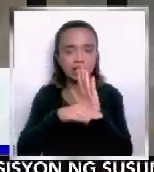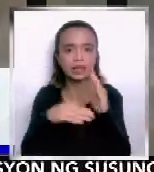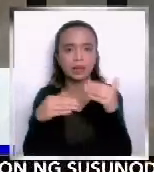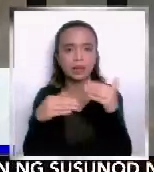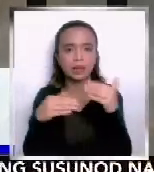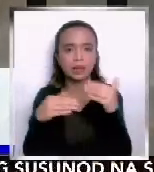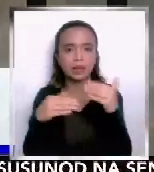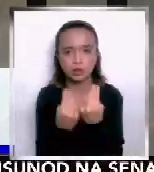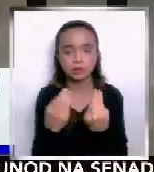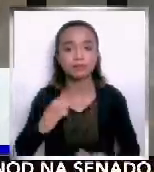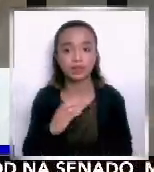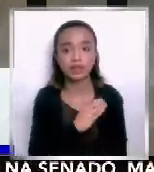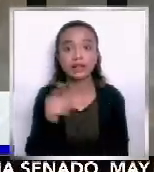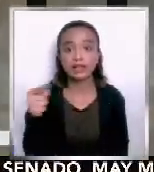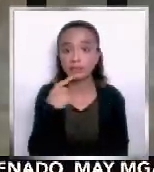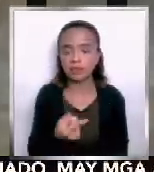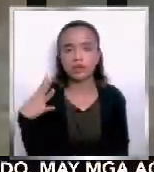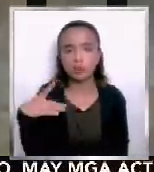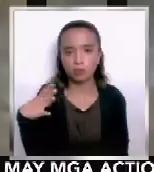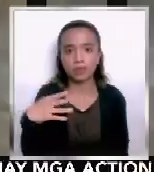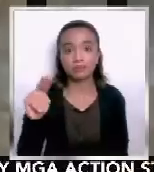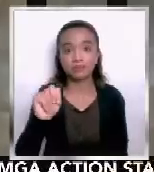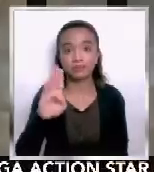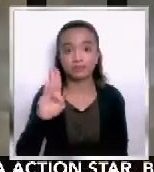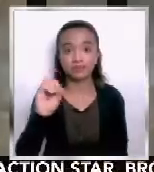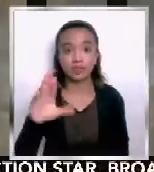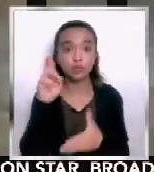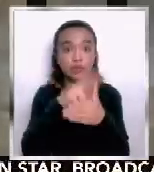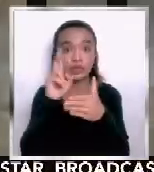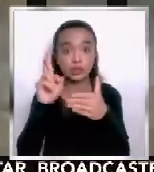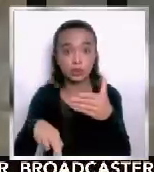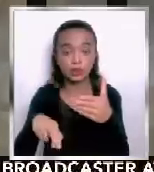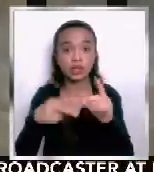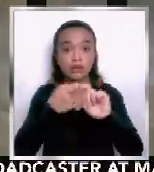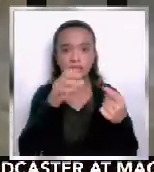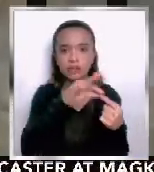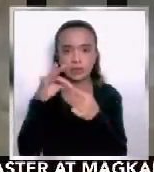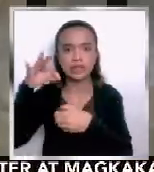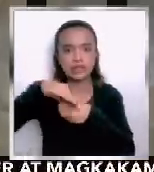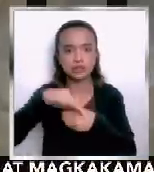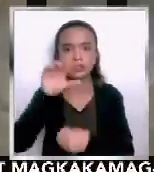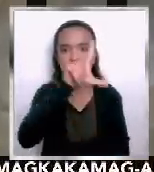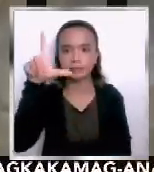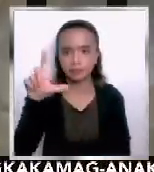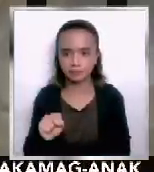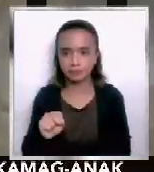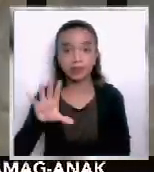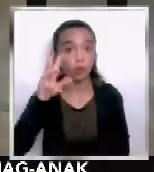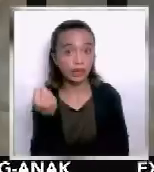lang muna kasi ng National Board of Canvassers ang resulta sa special election sa Lanao del Sur na idarao sa